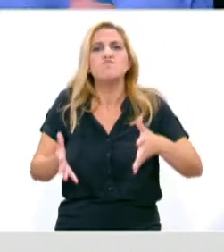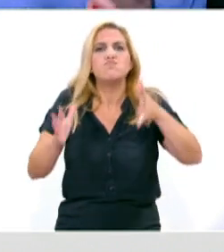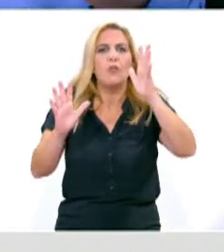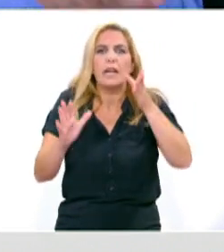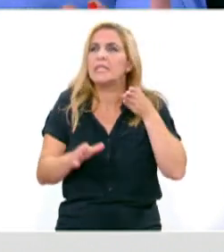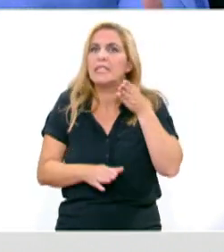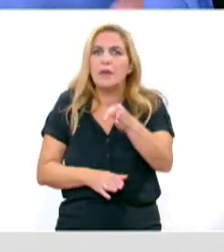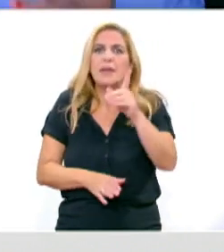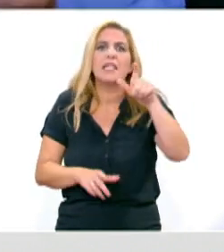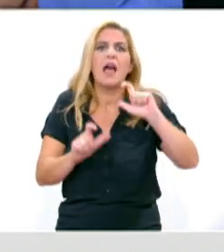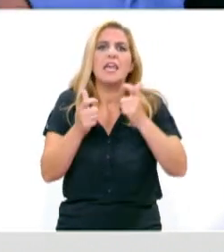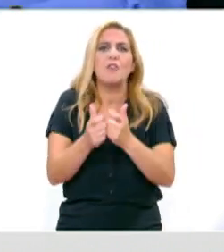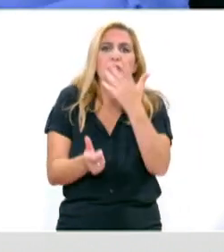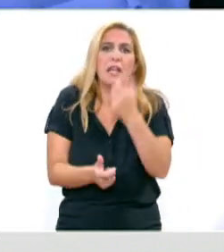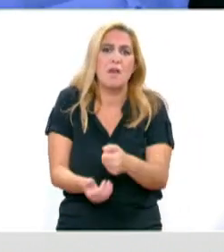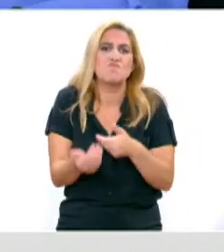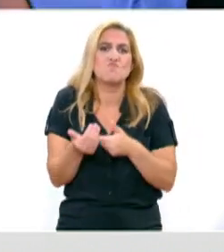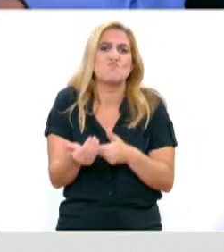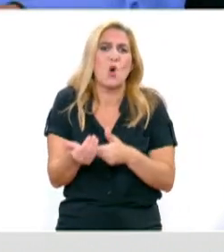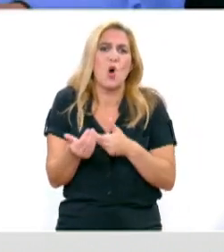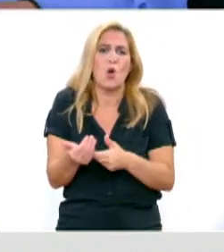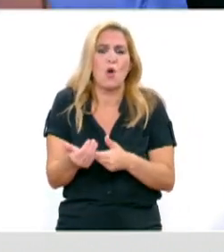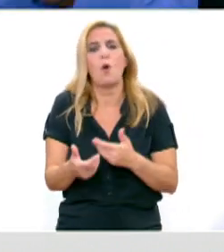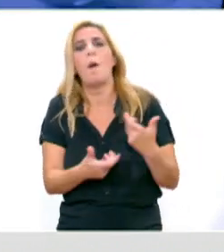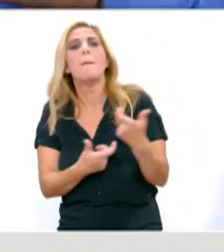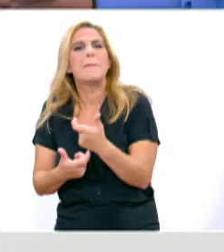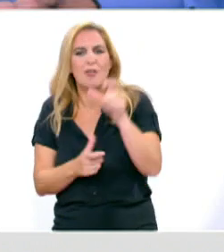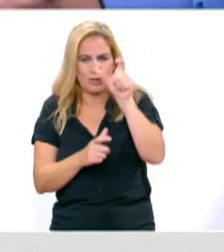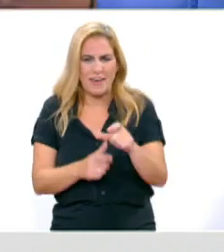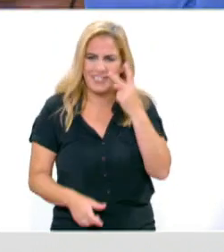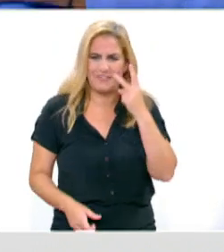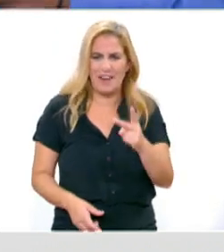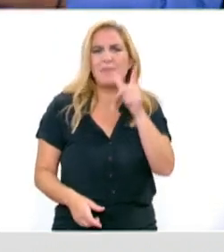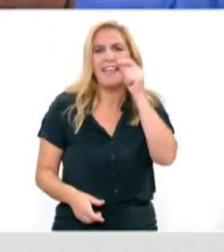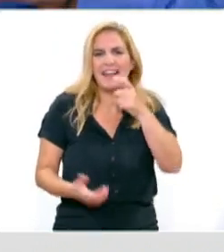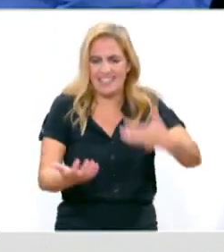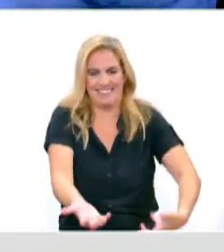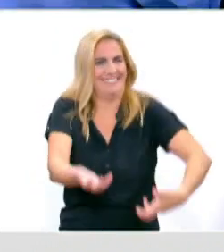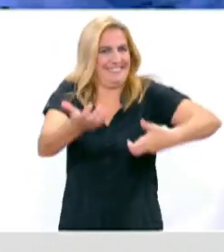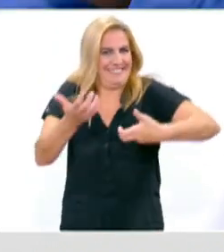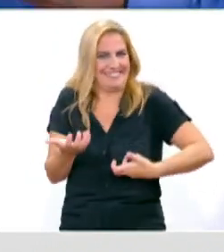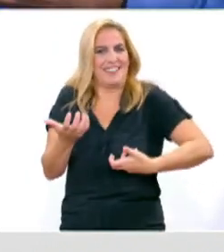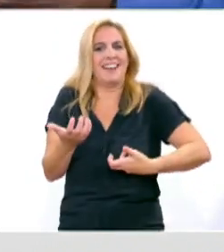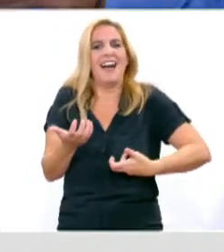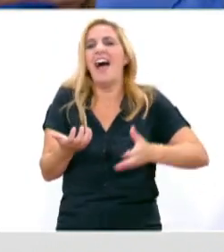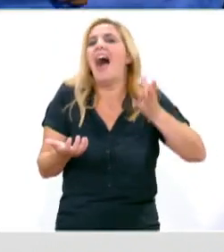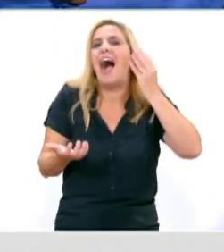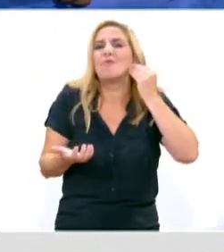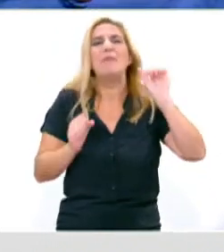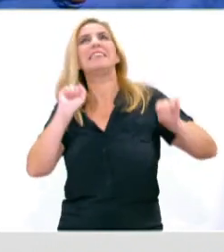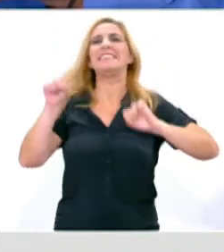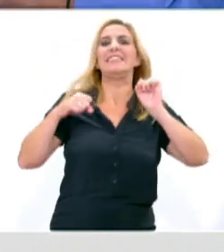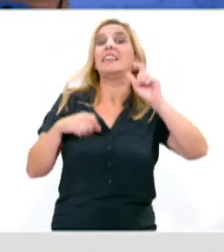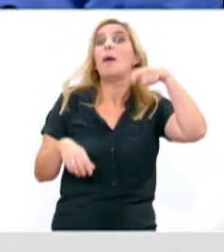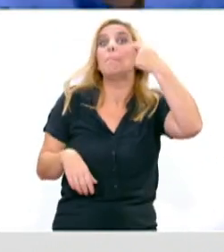μια οικογένεια με ένα μωράκι. Ένας πυροσβέστης λοιπόν όπως βλέπουμε έχει πάρει αγκαλιά το μωρό. Ακούγονται και τα κλάματα της μητέρας